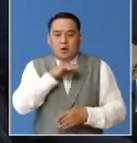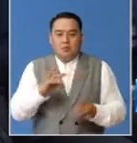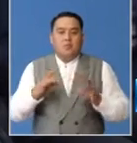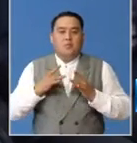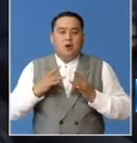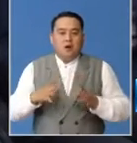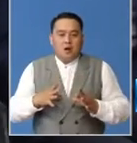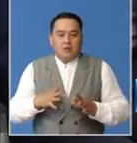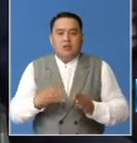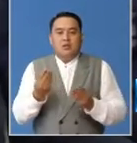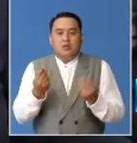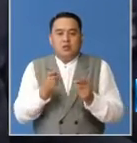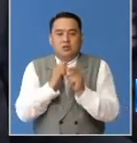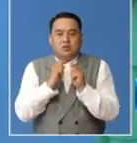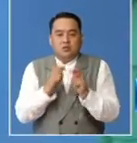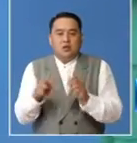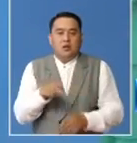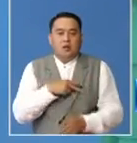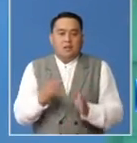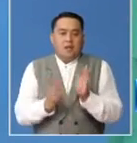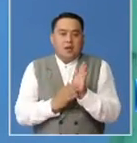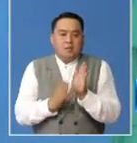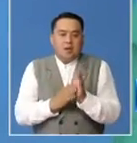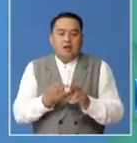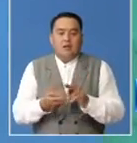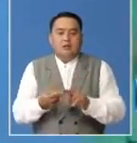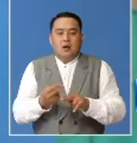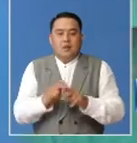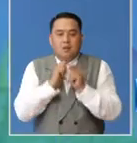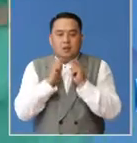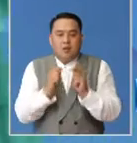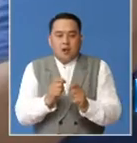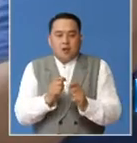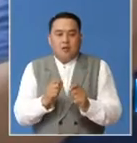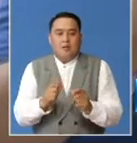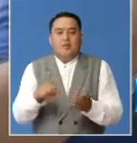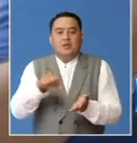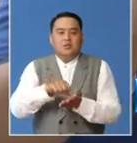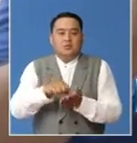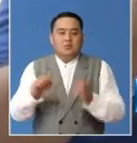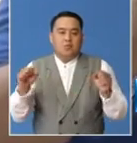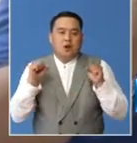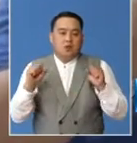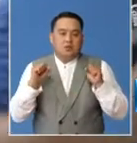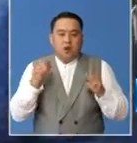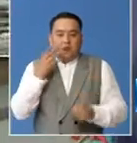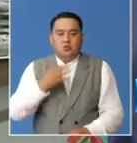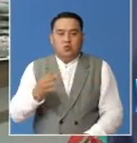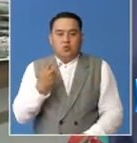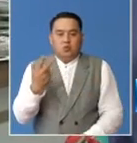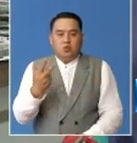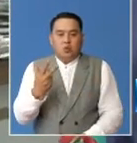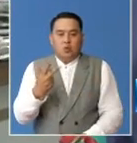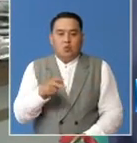профессионального праздника получили денежные премии. Почетными грамотами и ценными призами награждены также яркие представители спортивной сферы ЖТСУ. Трое из